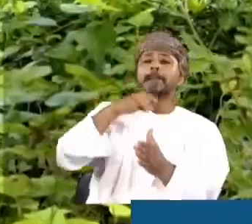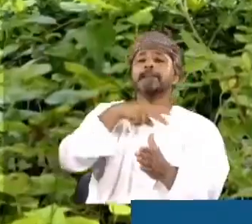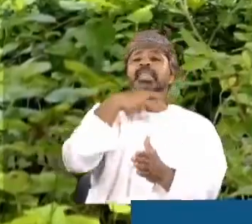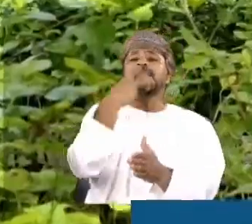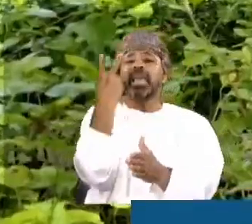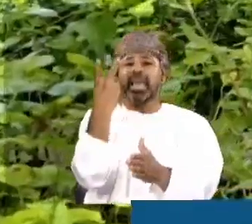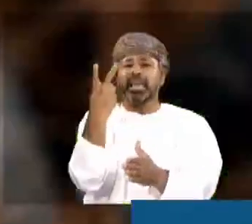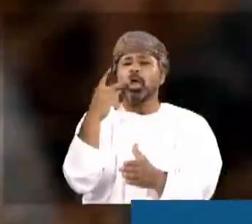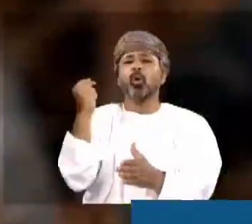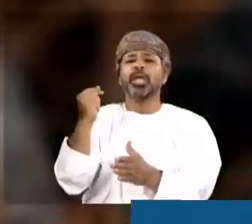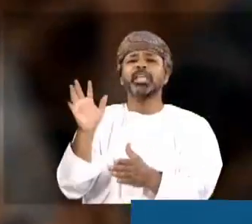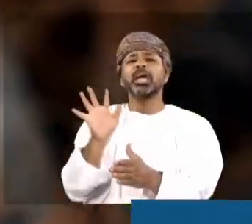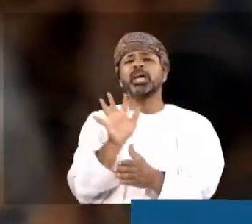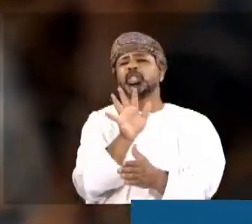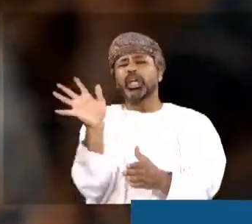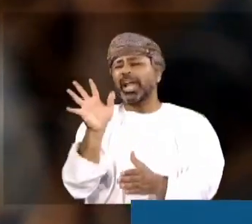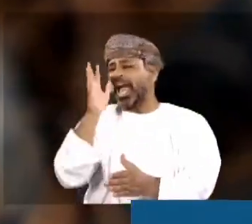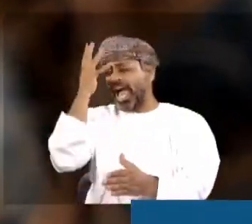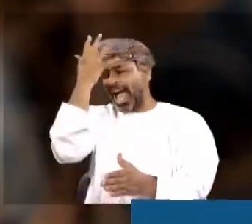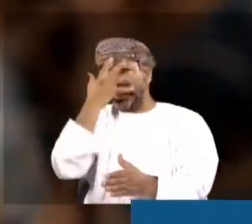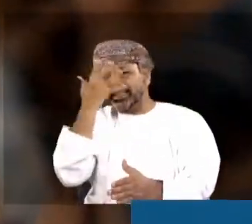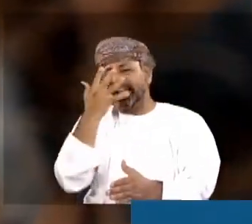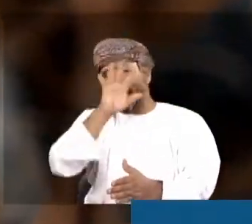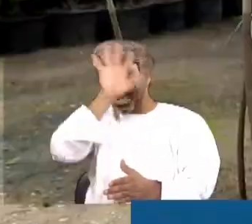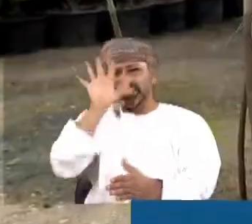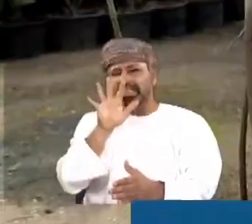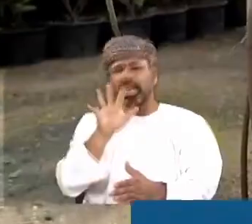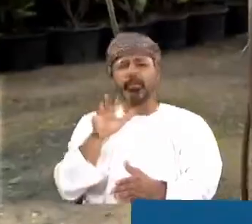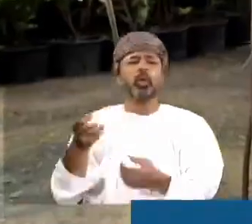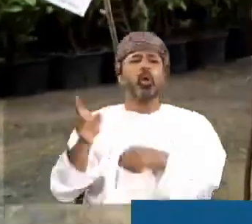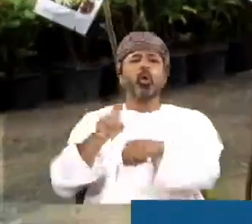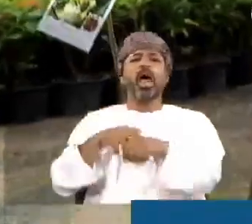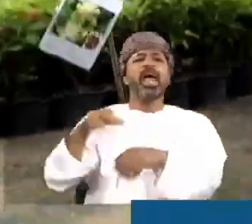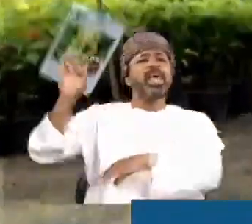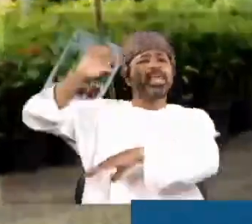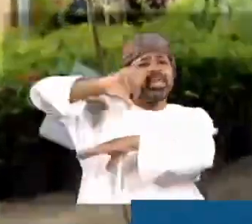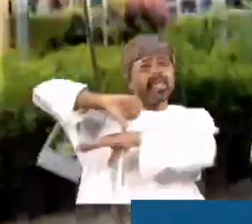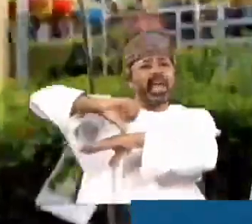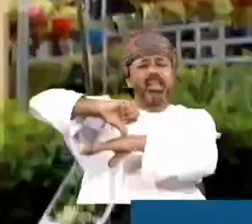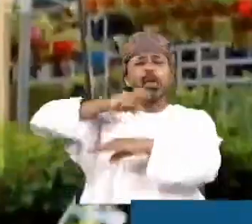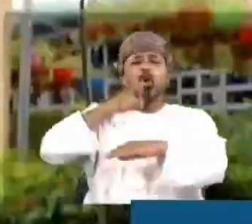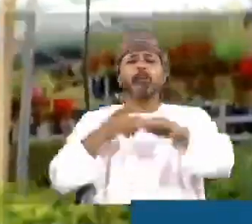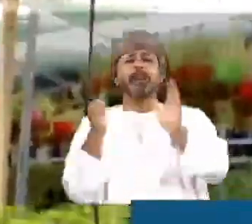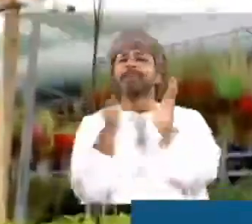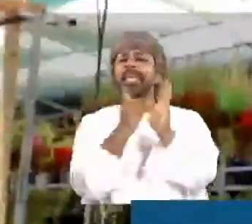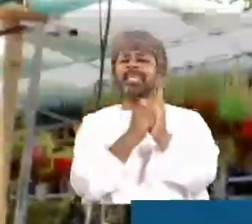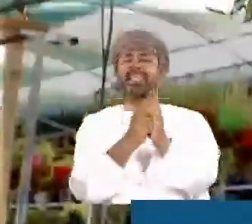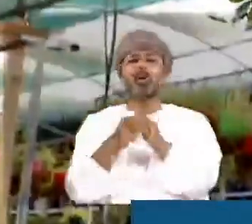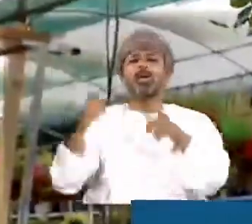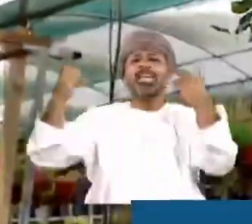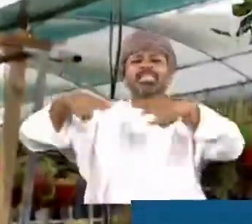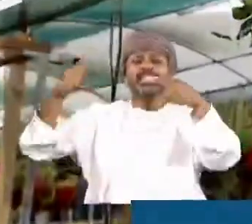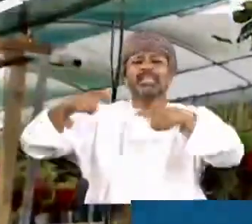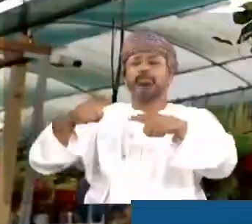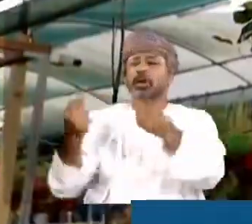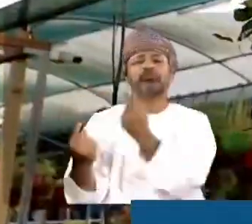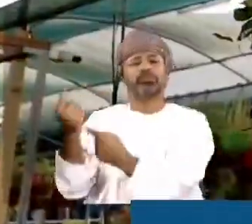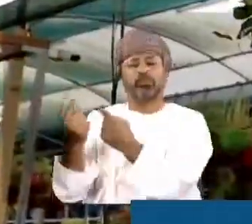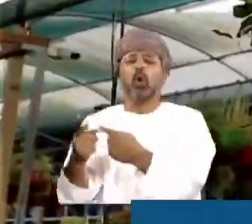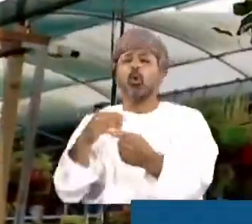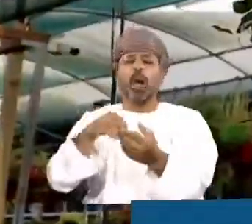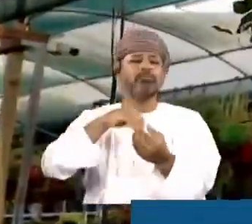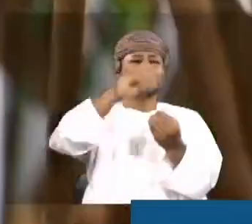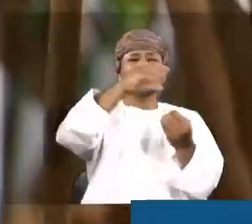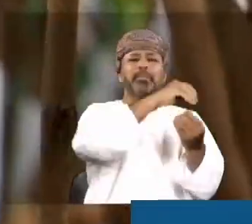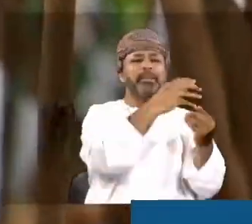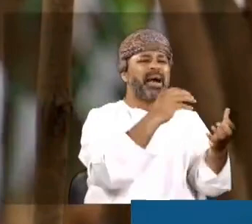شتلة من شرق آسيا وأفريقيا وإيران ليزرع عددا منها في منزله بولاية السيب، وعددا آخر وزعها